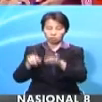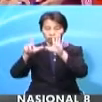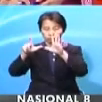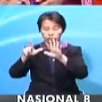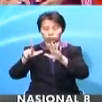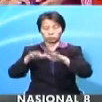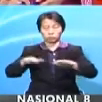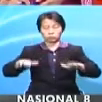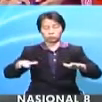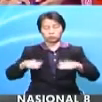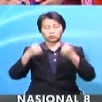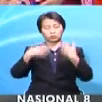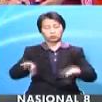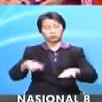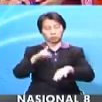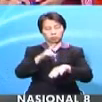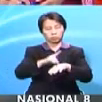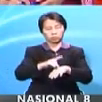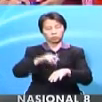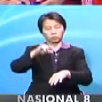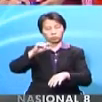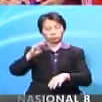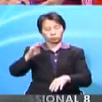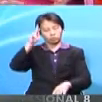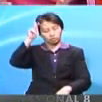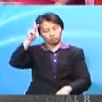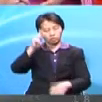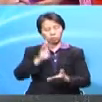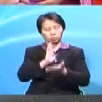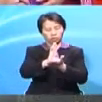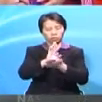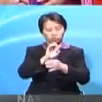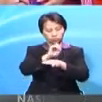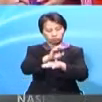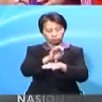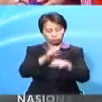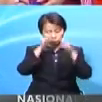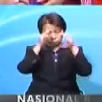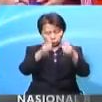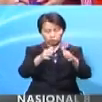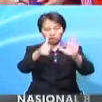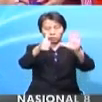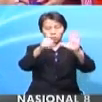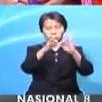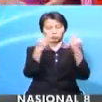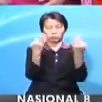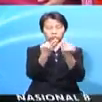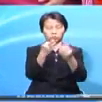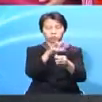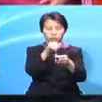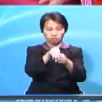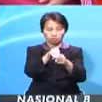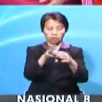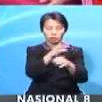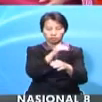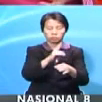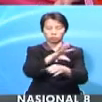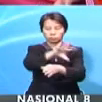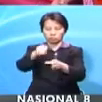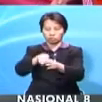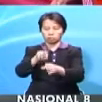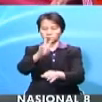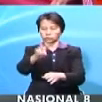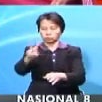Raja hilang di posting itu bukan saja tertumpuk kepada 6 keluarga yang terlibat malah meliputi